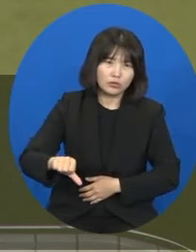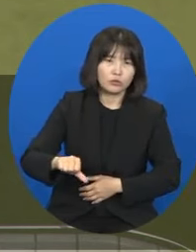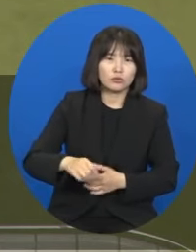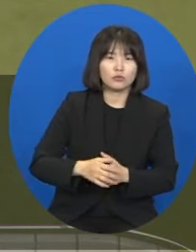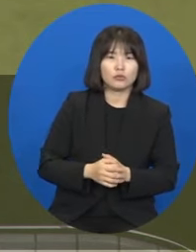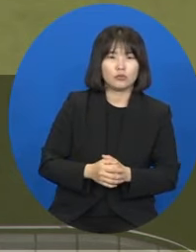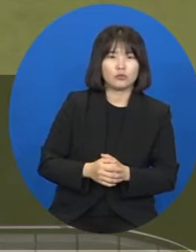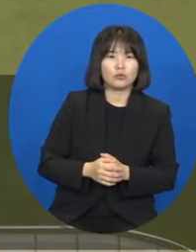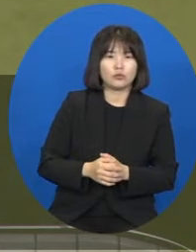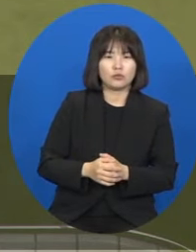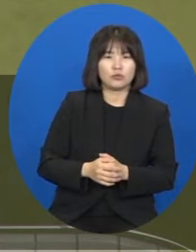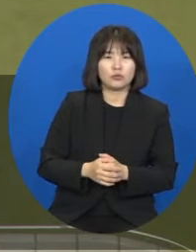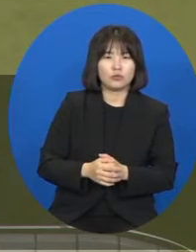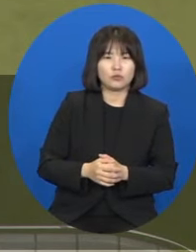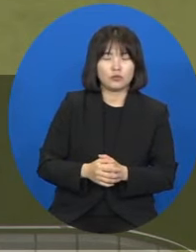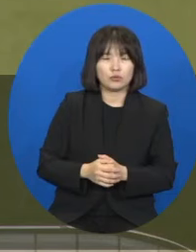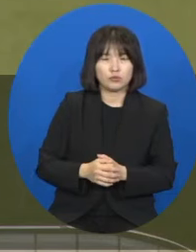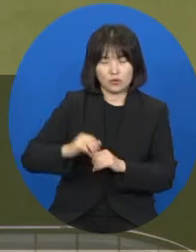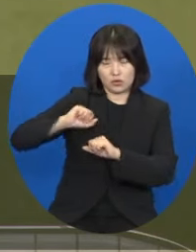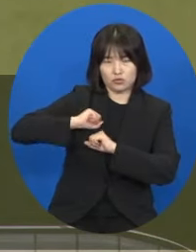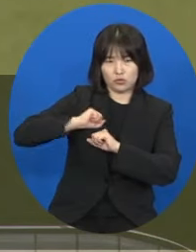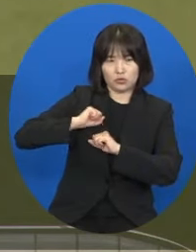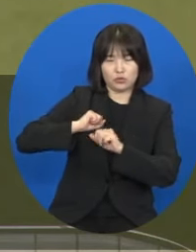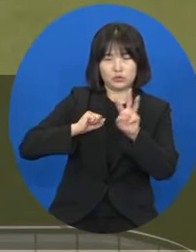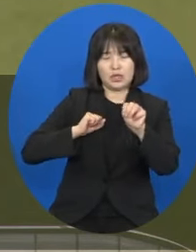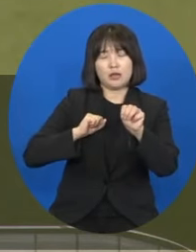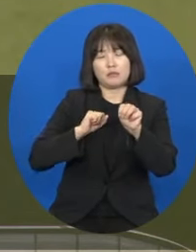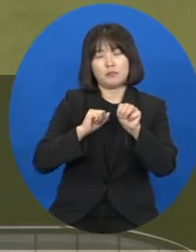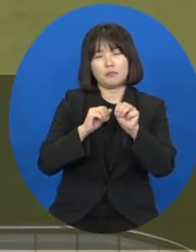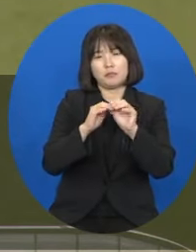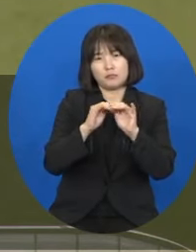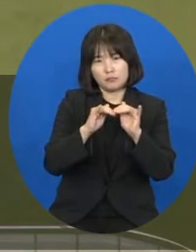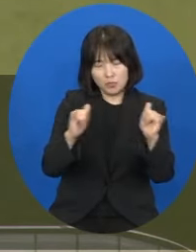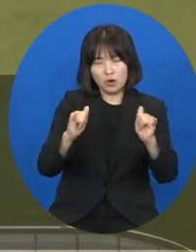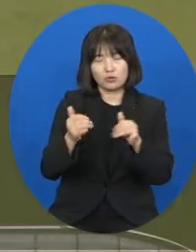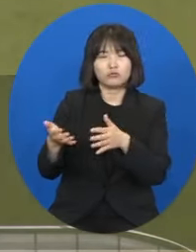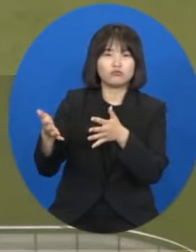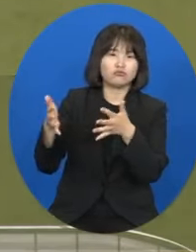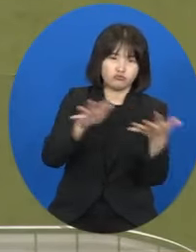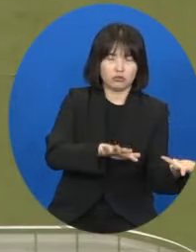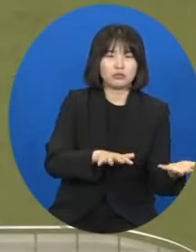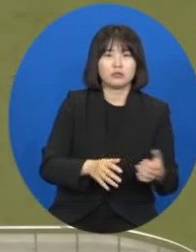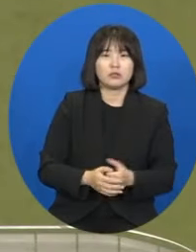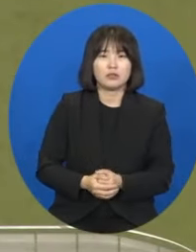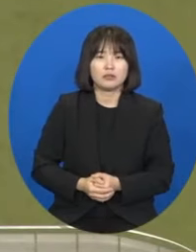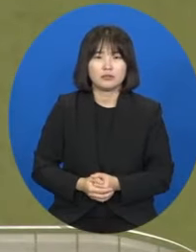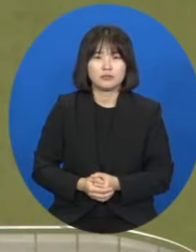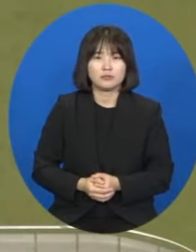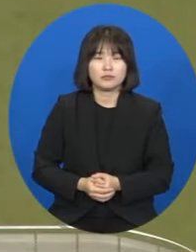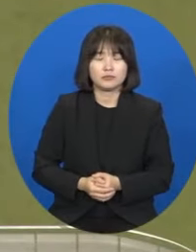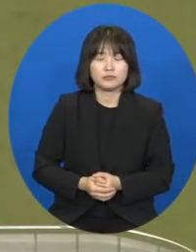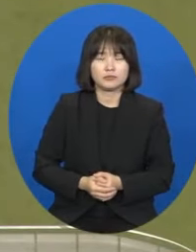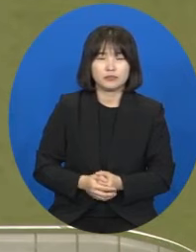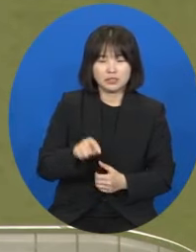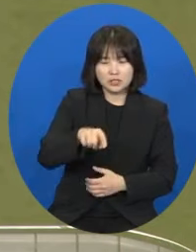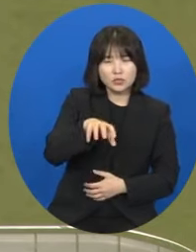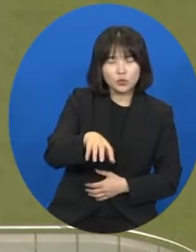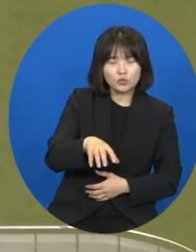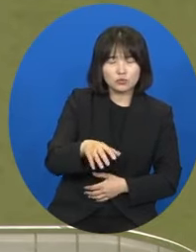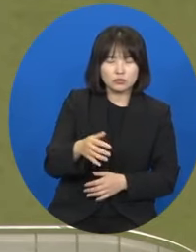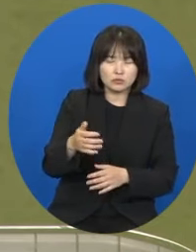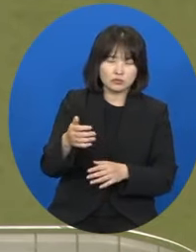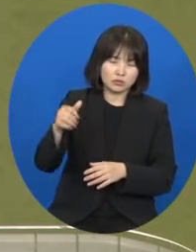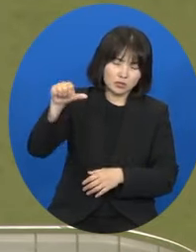이후에 아주 크게 져서 보병 3만 명이 죽었다. 이 에베네셀은 바로 그 패배의 장소입니다. 그런데